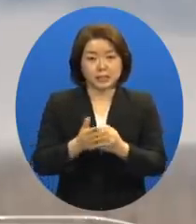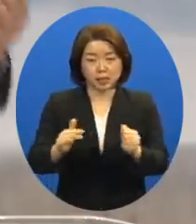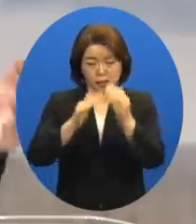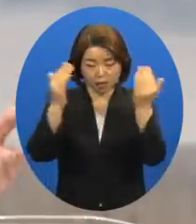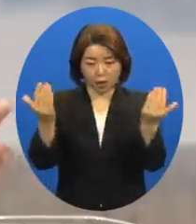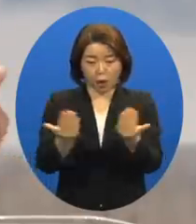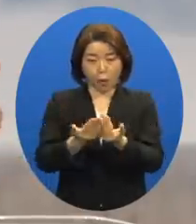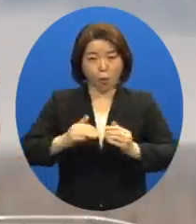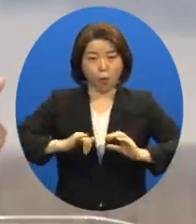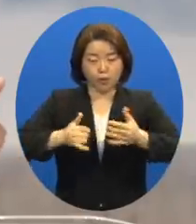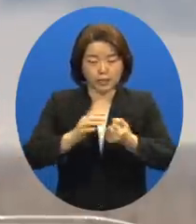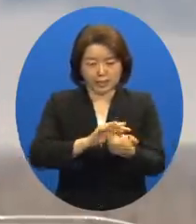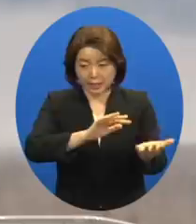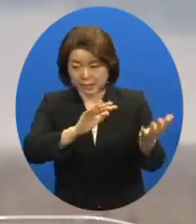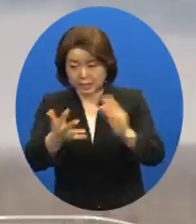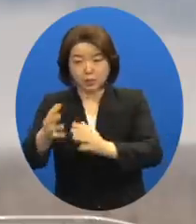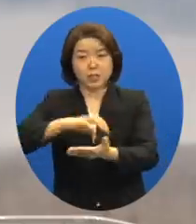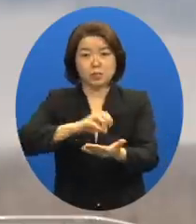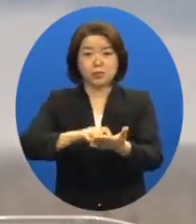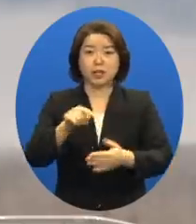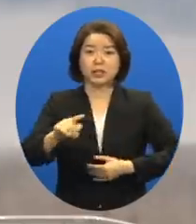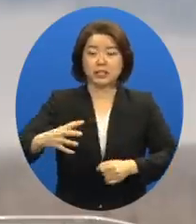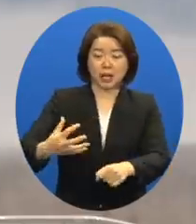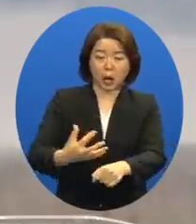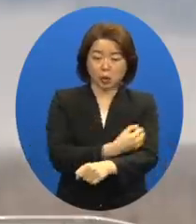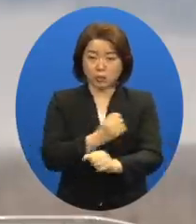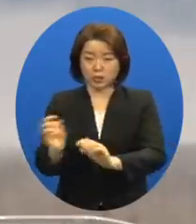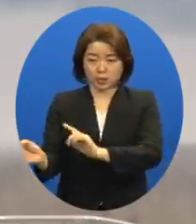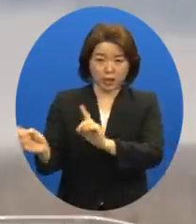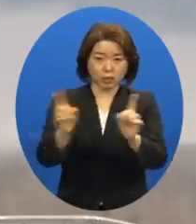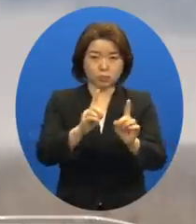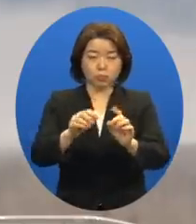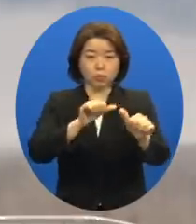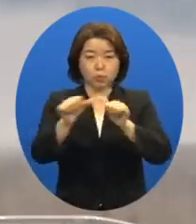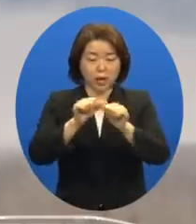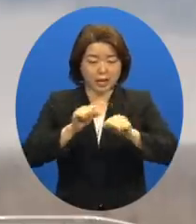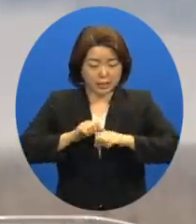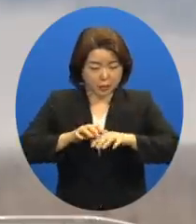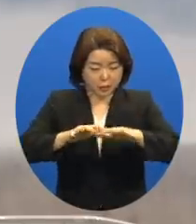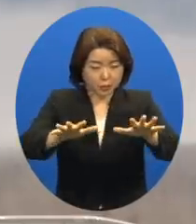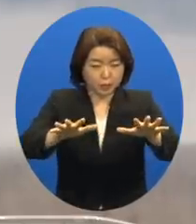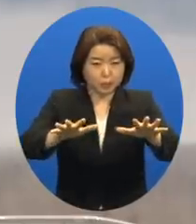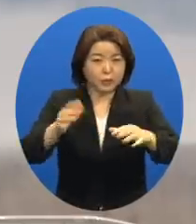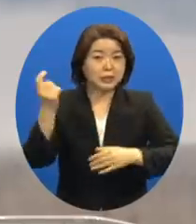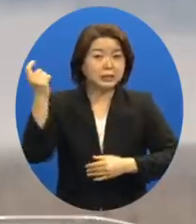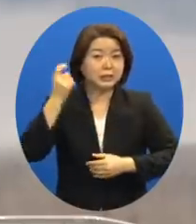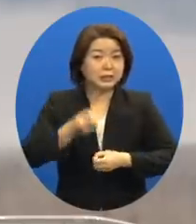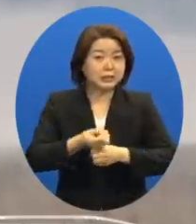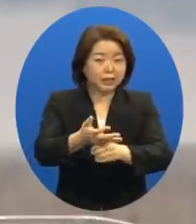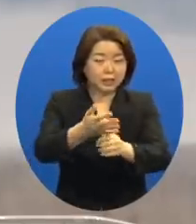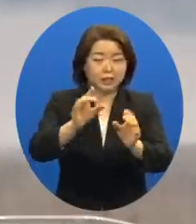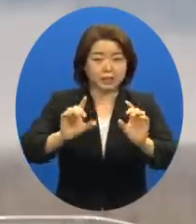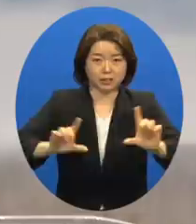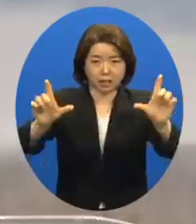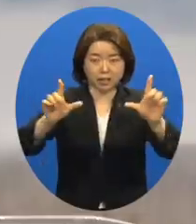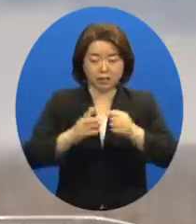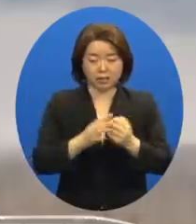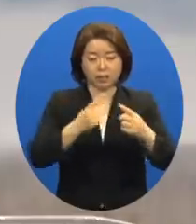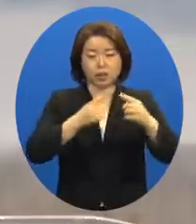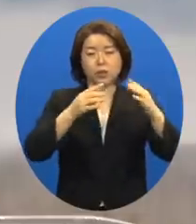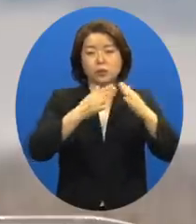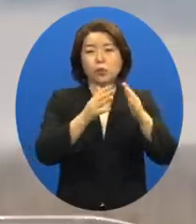온 세상이 다 뒤집어질 만한 이 엄청난 부활의 소식이 전해진 날, 그저 교인들끼리만